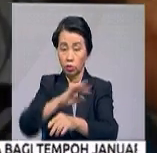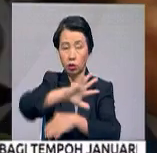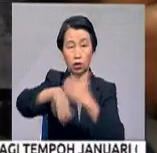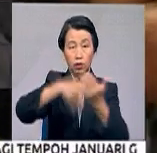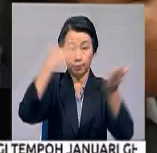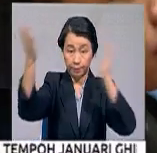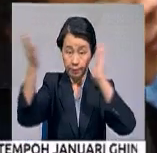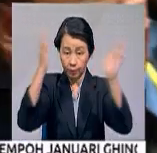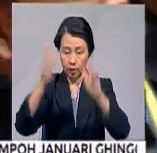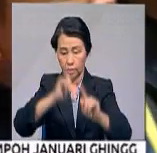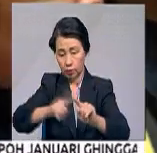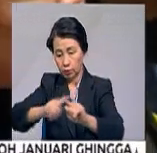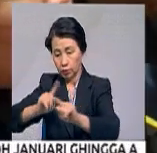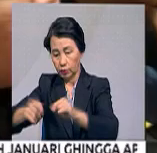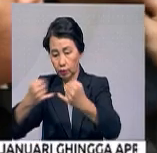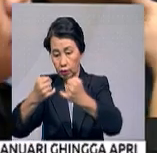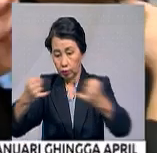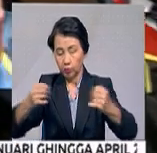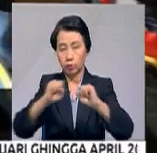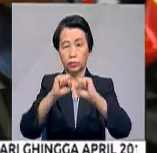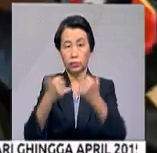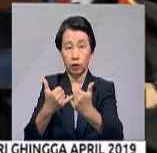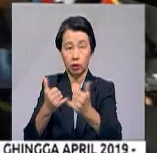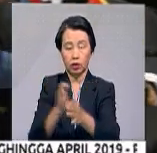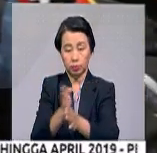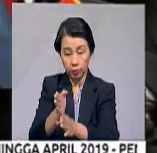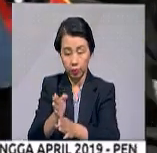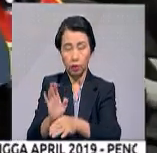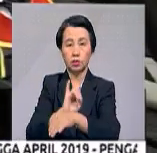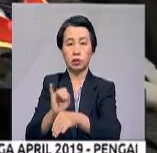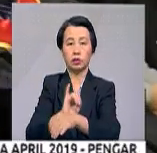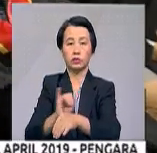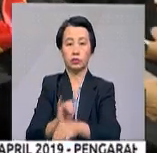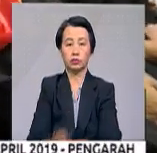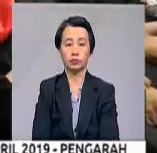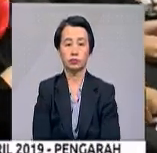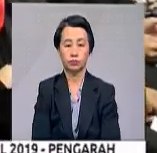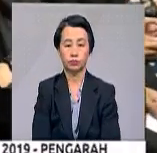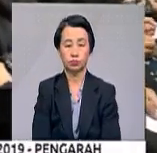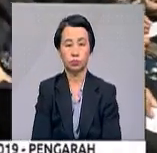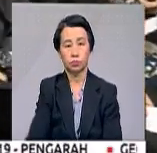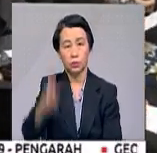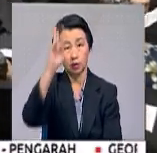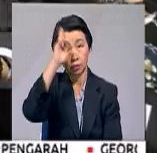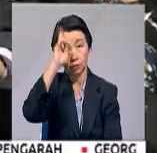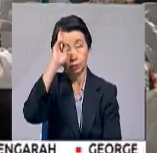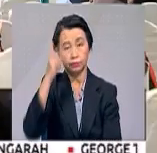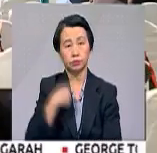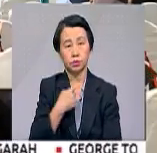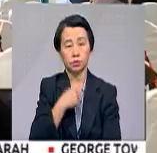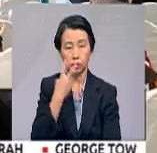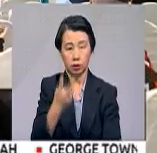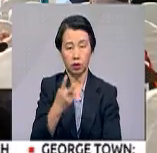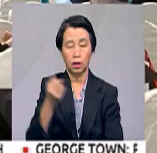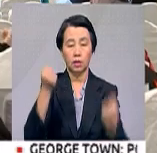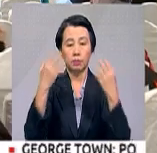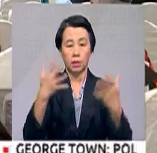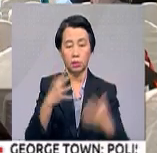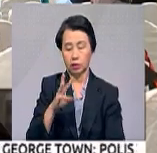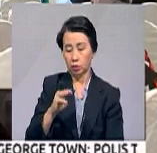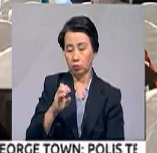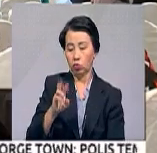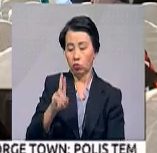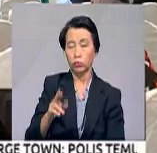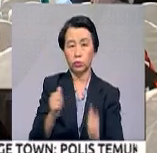terdiri daripada pelbagai jenis syarikat, bidang dan industri. Di mana yang kita lihat, kita dah banyak MOU bersama dengan